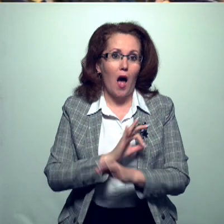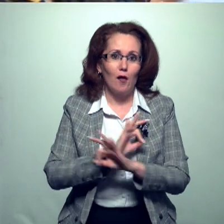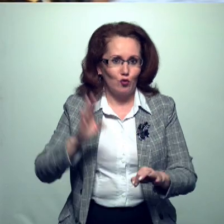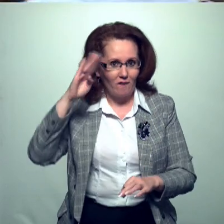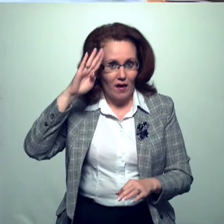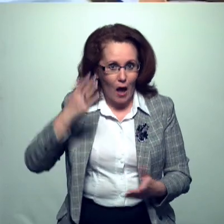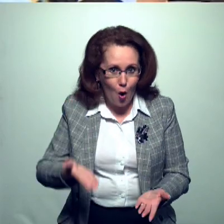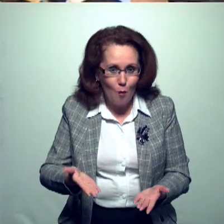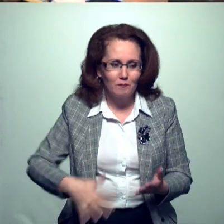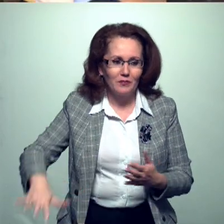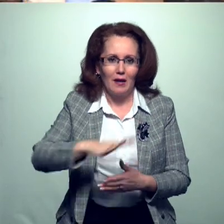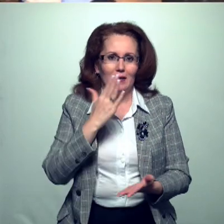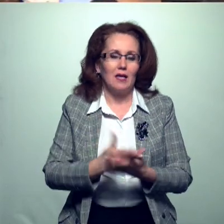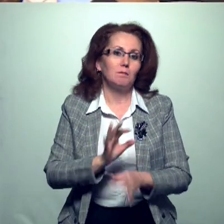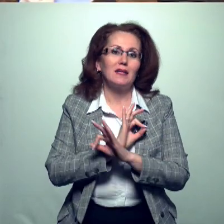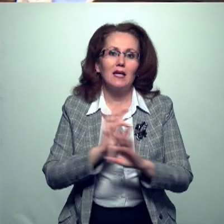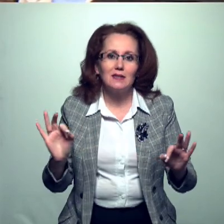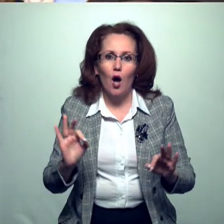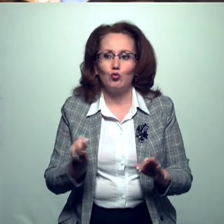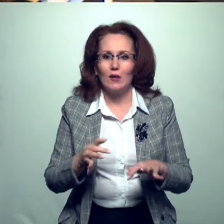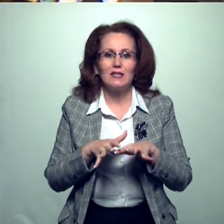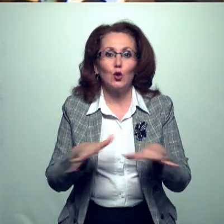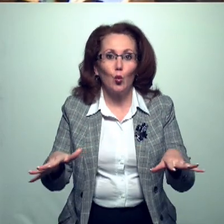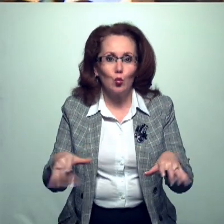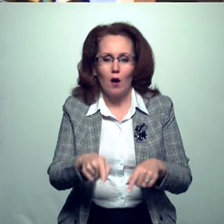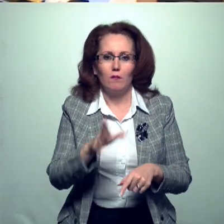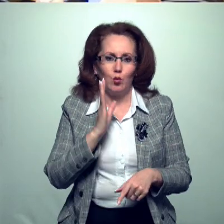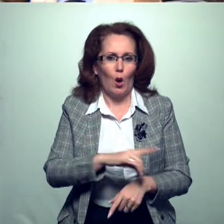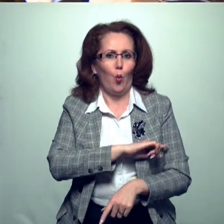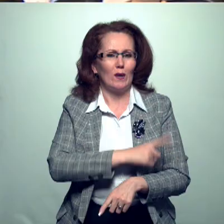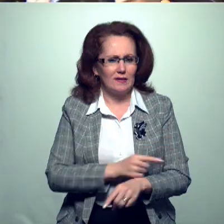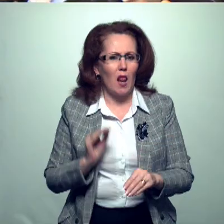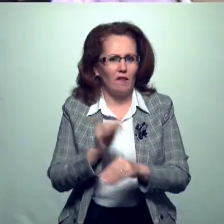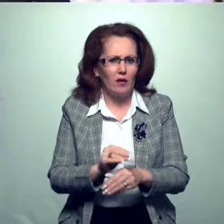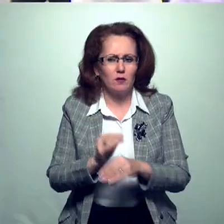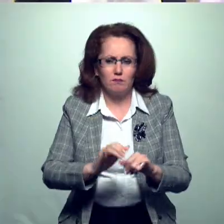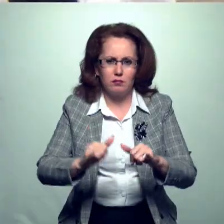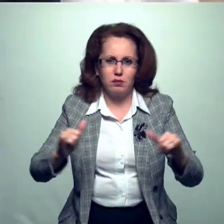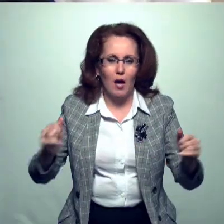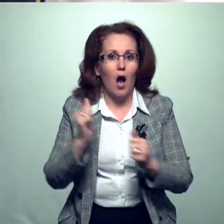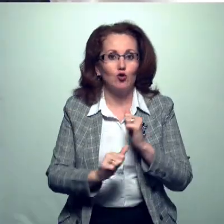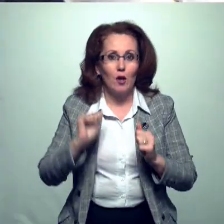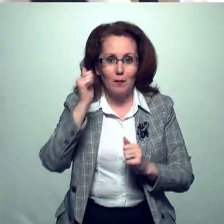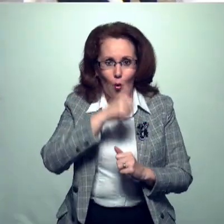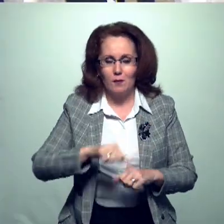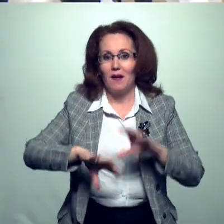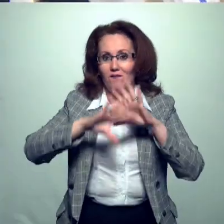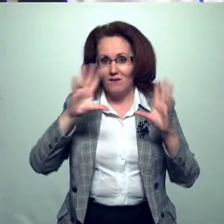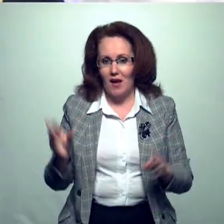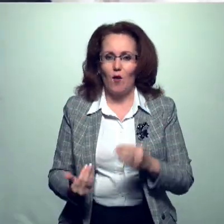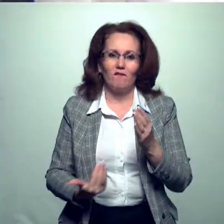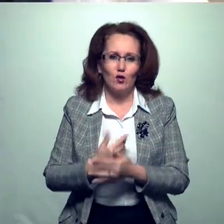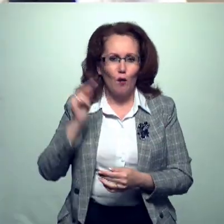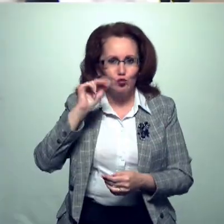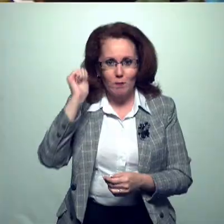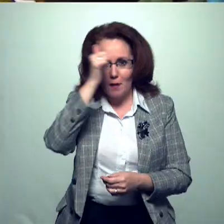водоем и есть потрясающая инфраструктура. Она будет усиливаться с каждым годом. Всего в новом учебном году